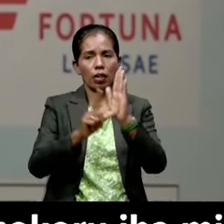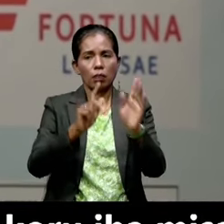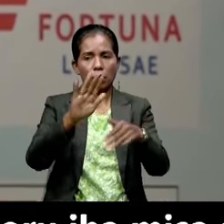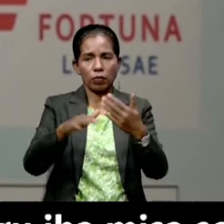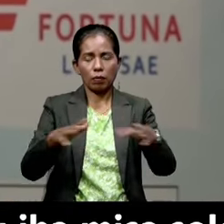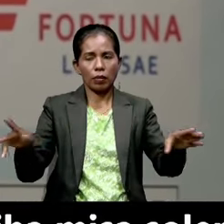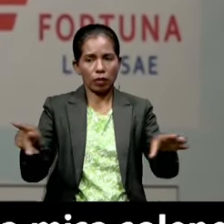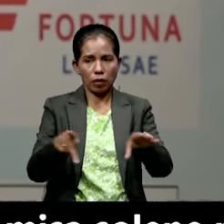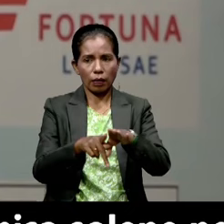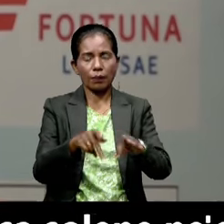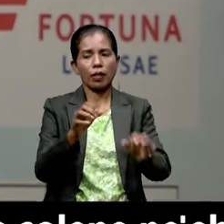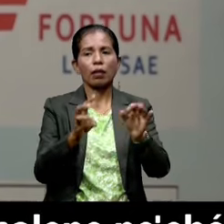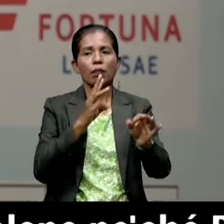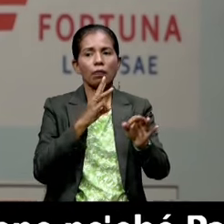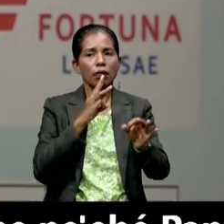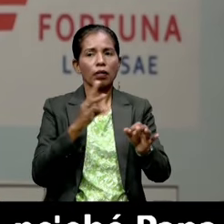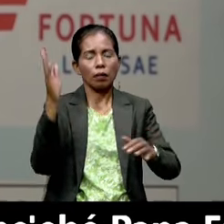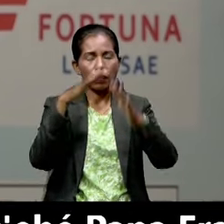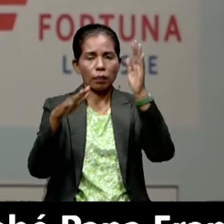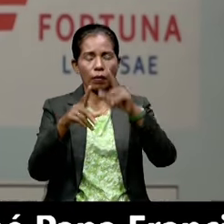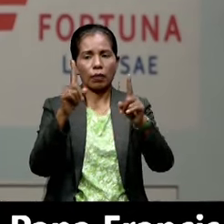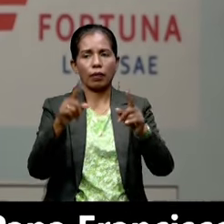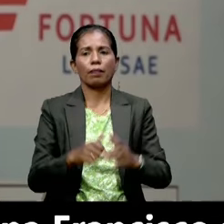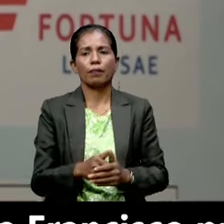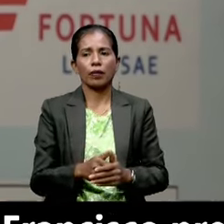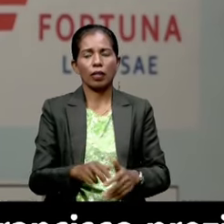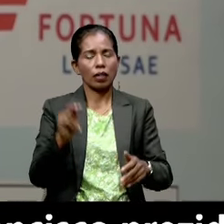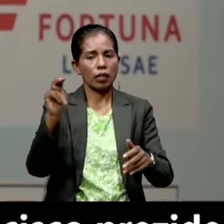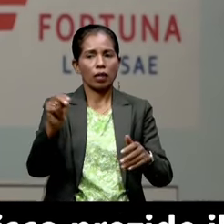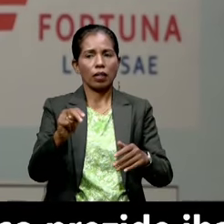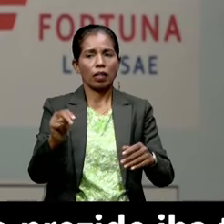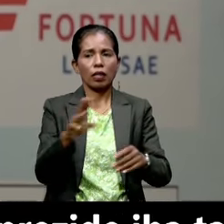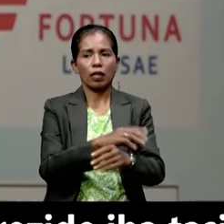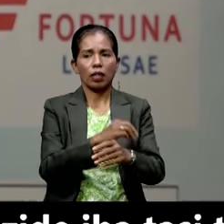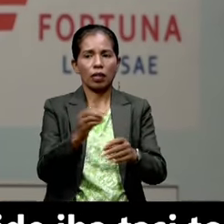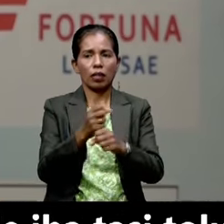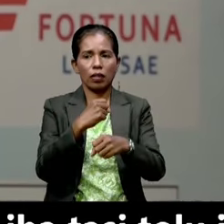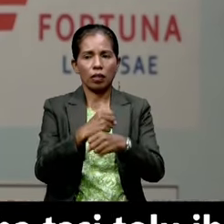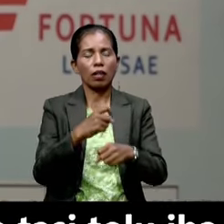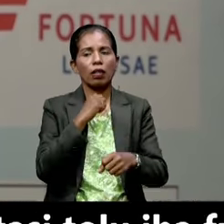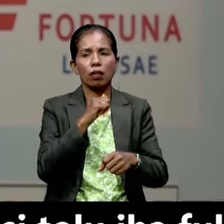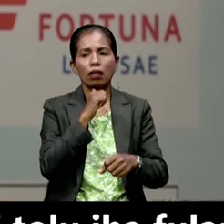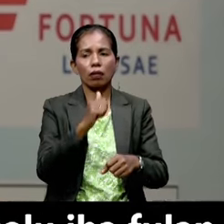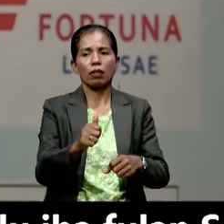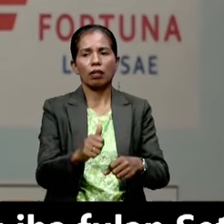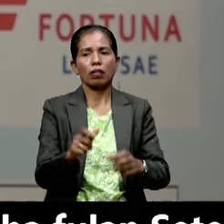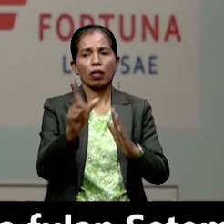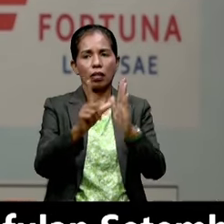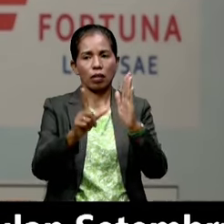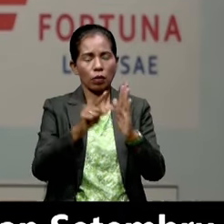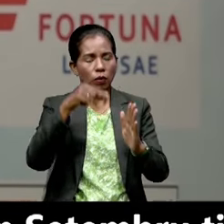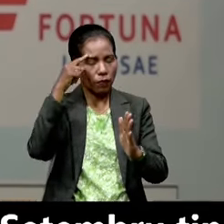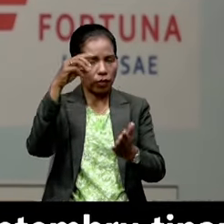halu natar. Sebeih hanya olah natar ni problem aida. Seagak ni nain laku hele impresar ni batwal ni laku ida densa. Entah tinggi leru mana gubernur tinggi